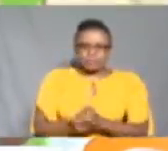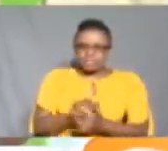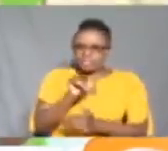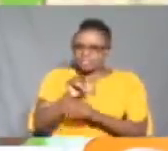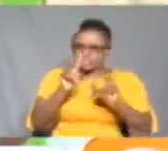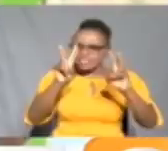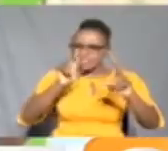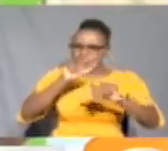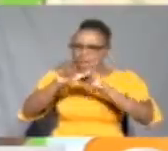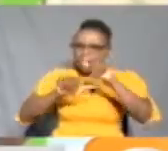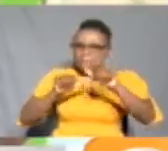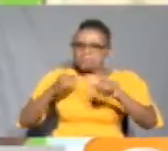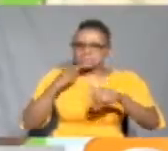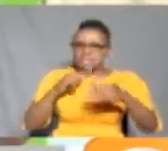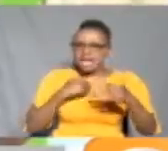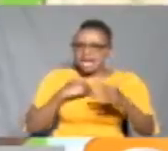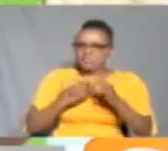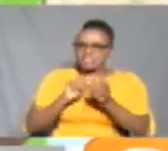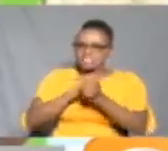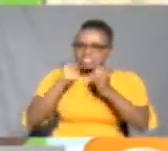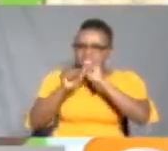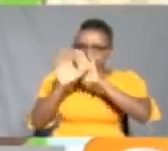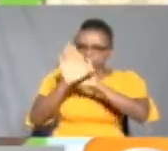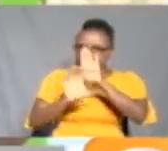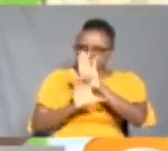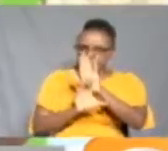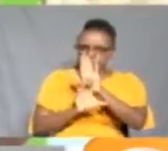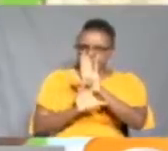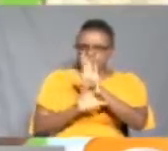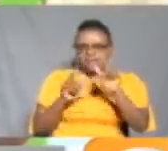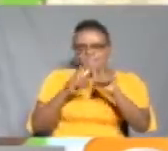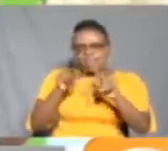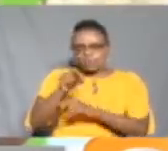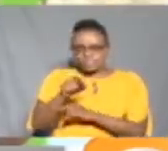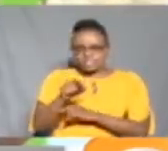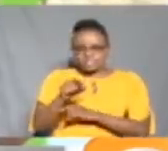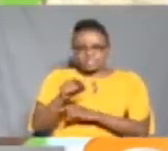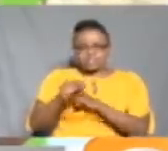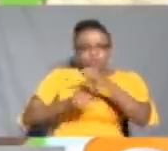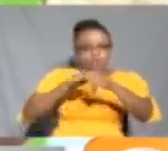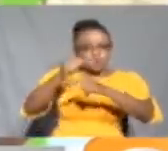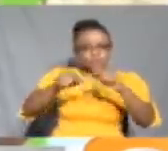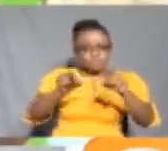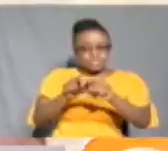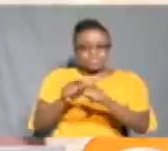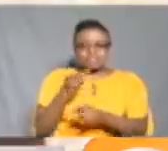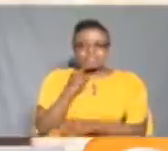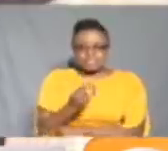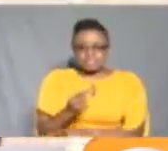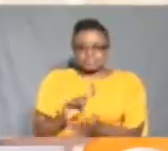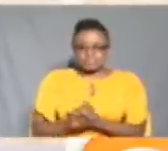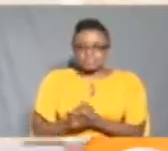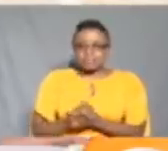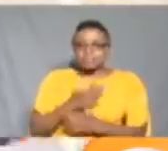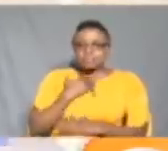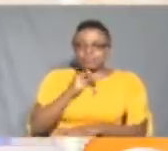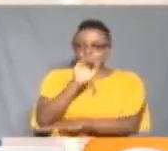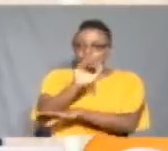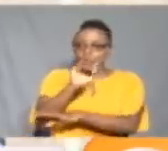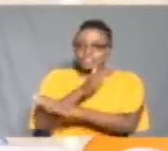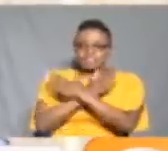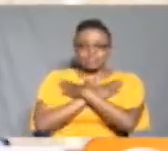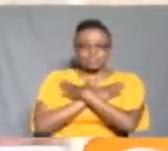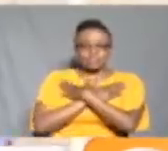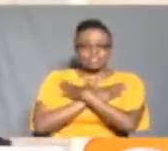ya kuwa sijui kuna referendum. Wacha hiyo maneno yaendelee tu vile yanasemwa. So I want to ask our